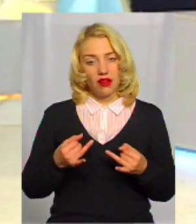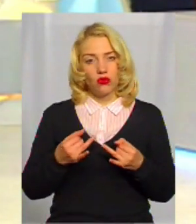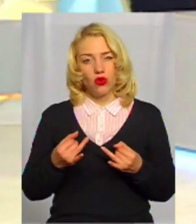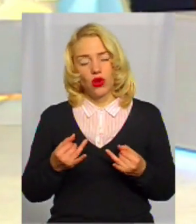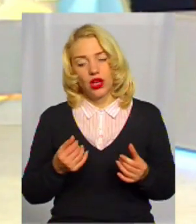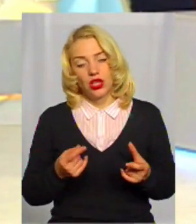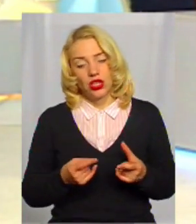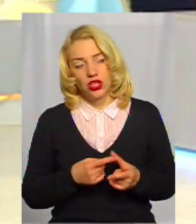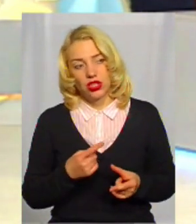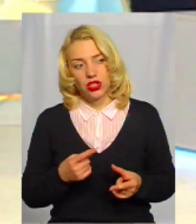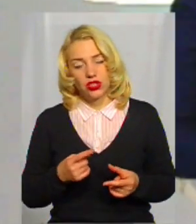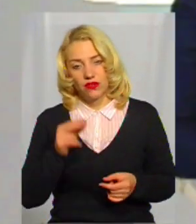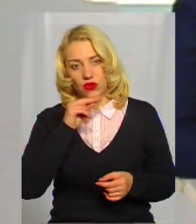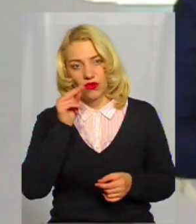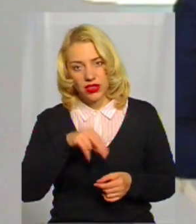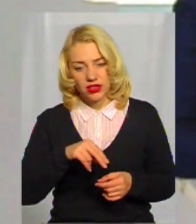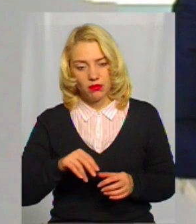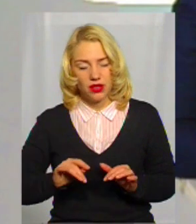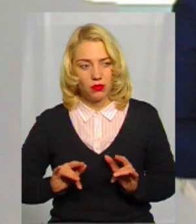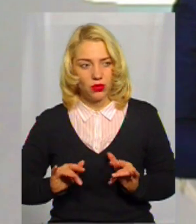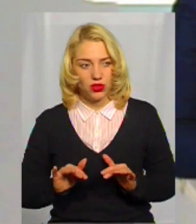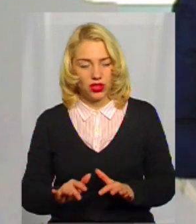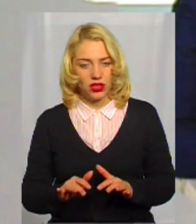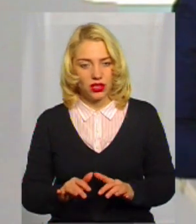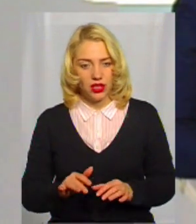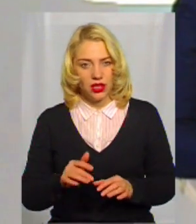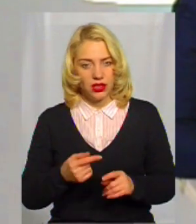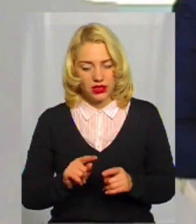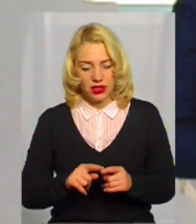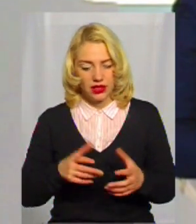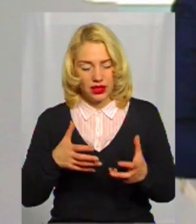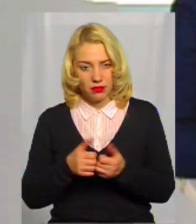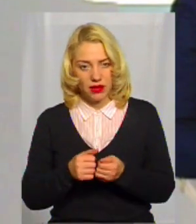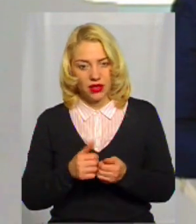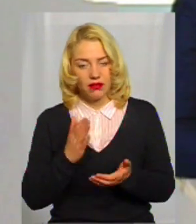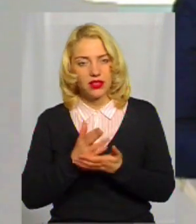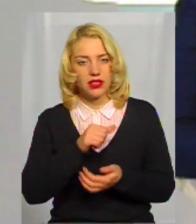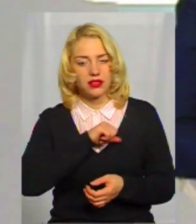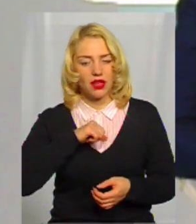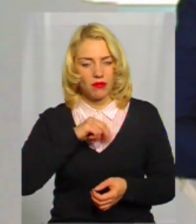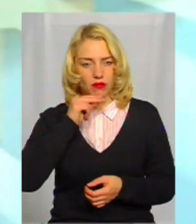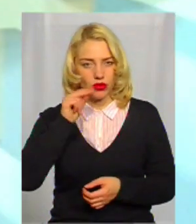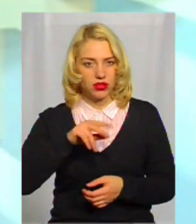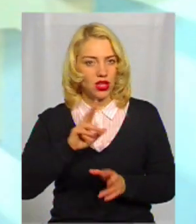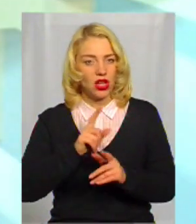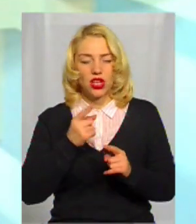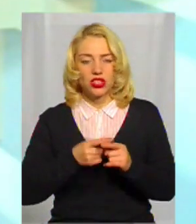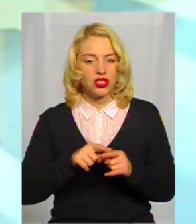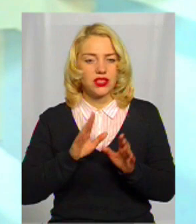що винуватцям ДТП стають поліцейські? Чи все ж таки це такі якісь рідкі ситуації,